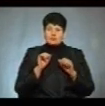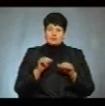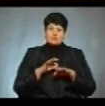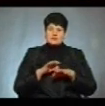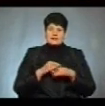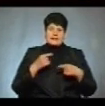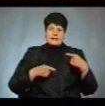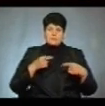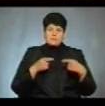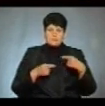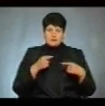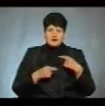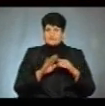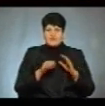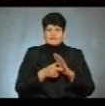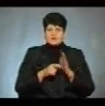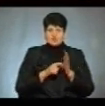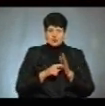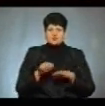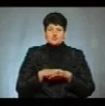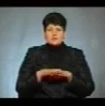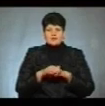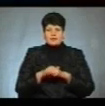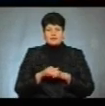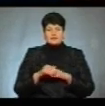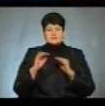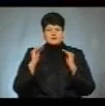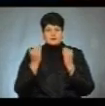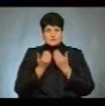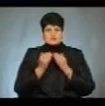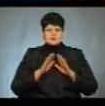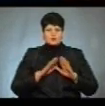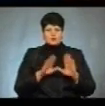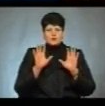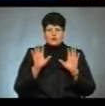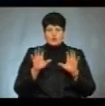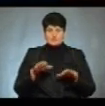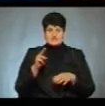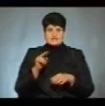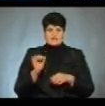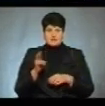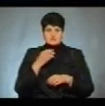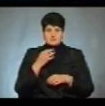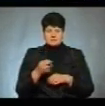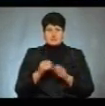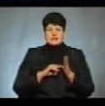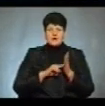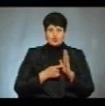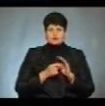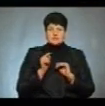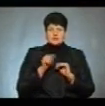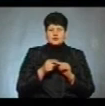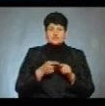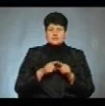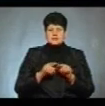між кандидатами в президенти не в студії Суспільного, а на стадіоні, заступник голови ЦВК Євген Радченко відповів так. Наголошую на те, що це